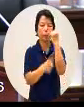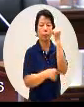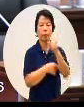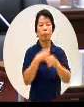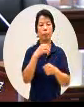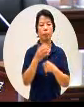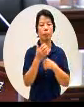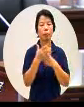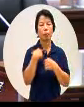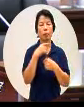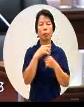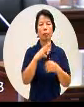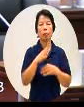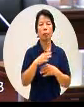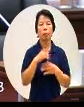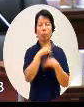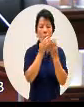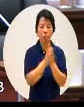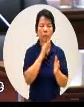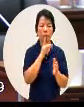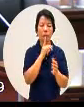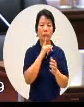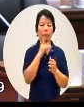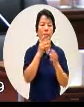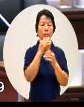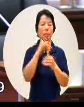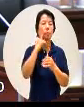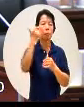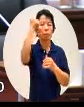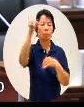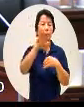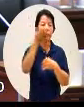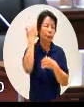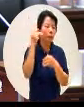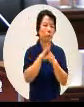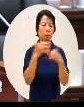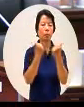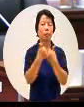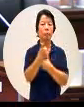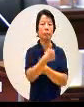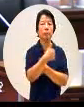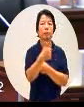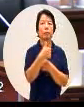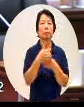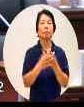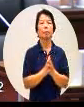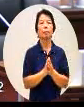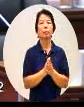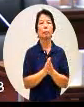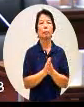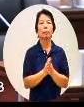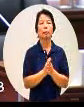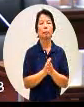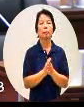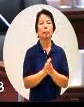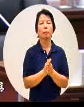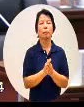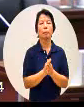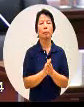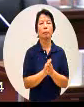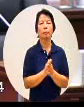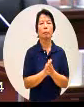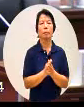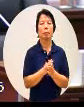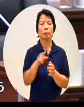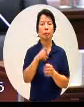叫黃吉志他的主婦呢是當議員叫黃氏下一頁